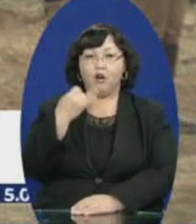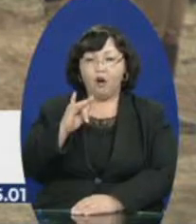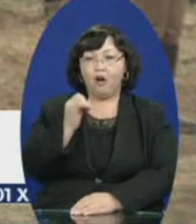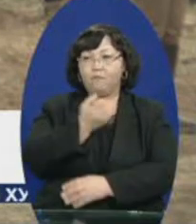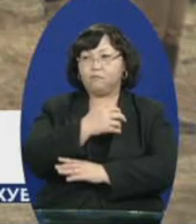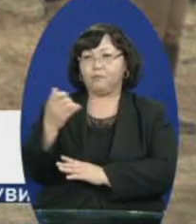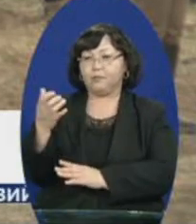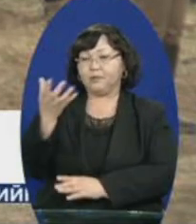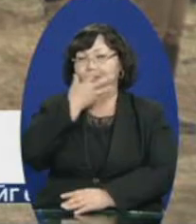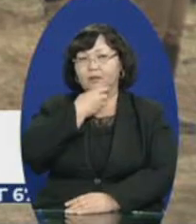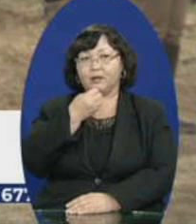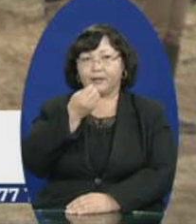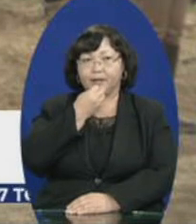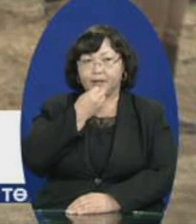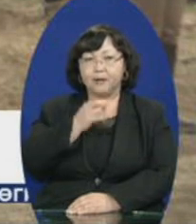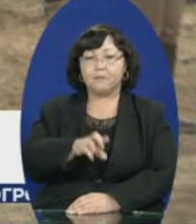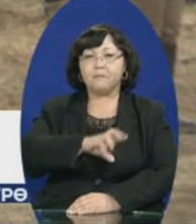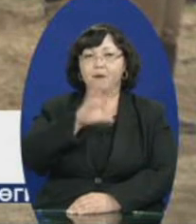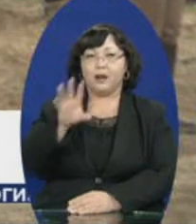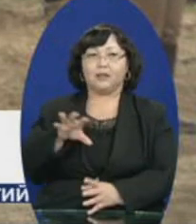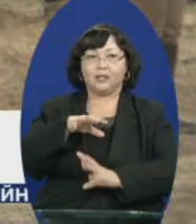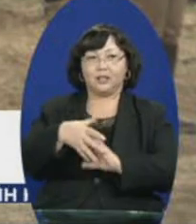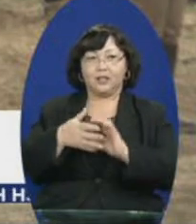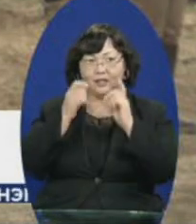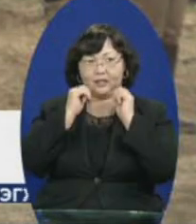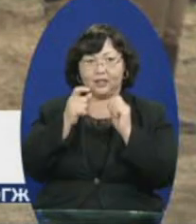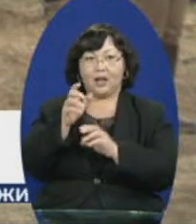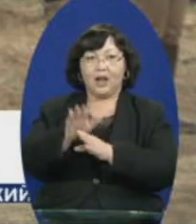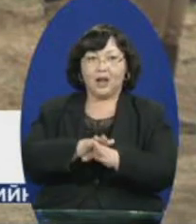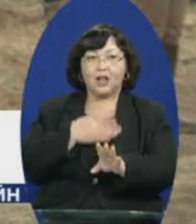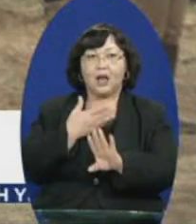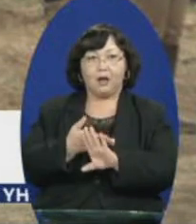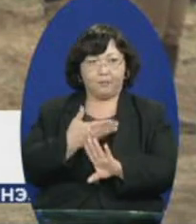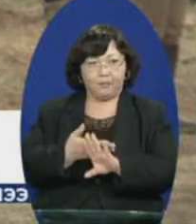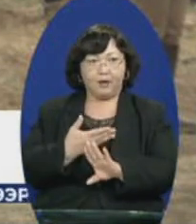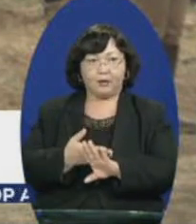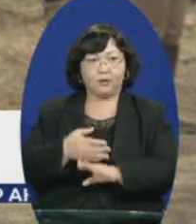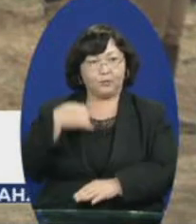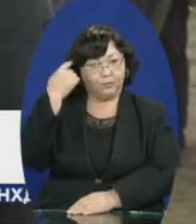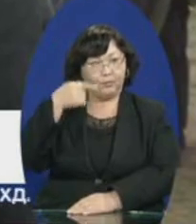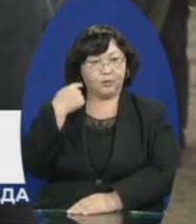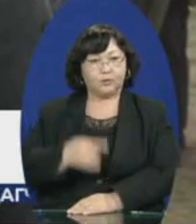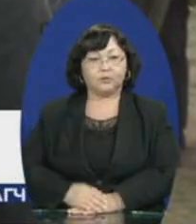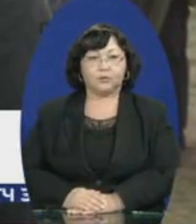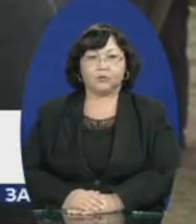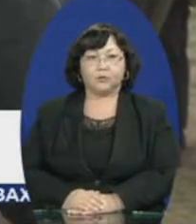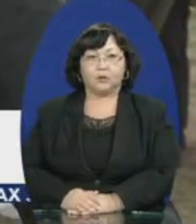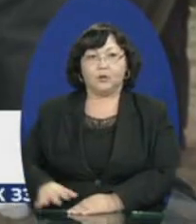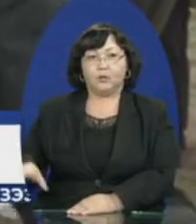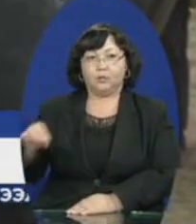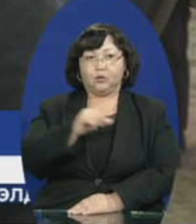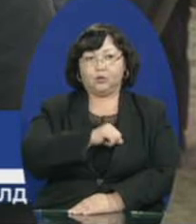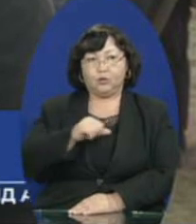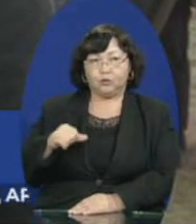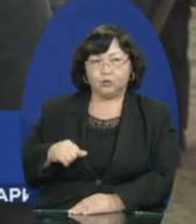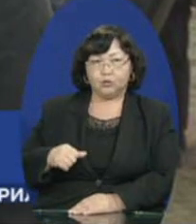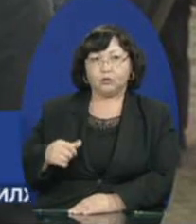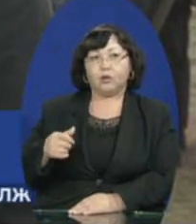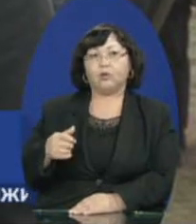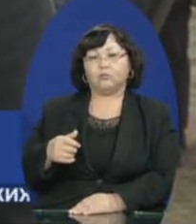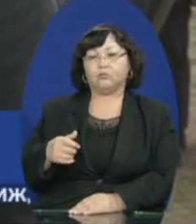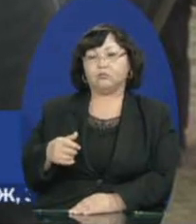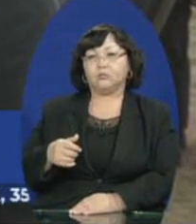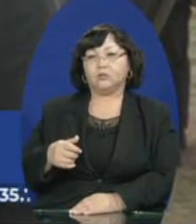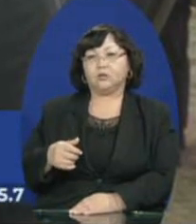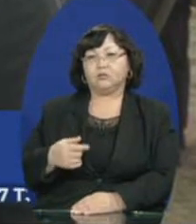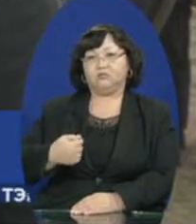босгож бас одоо байгаль дэлхийгээ сэргээ хайрлын хамгаалын гэж л бодоод байгаа юм л. Бид нар өөрсдөө одоо ингээд үлгэр дуурайл болгож энэ модыг тарих